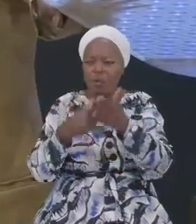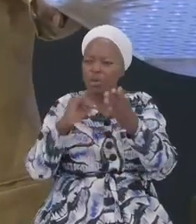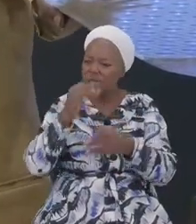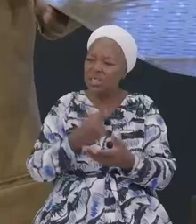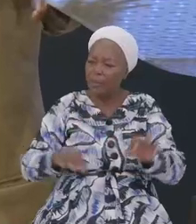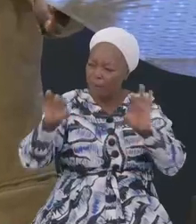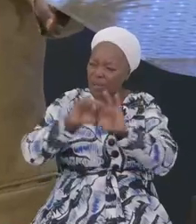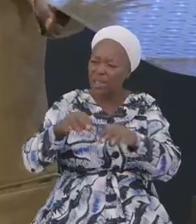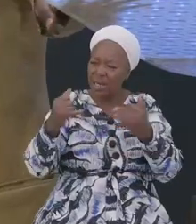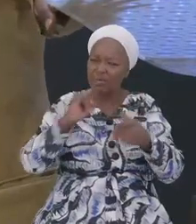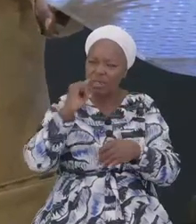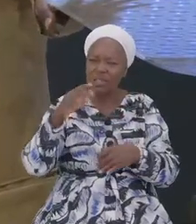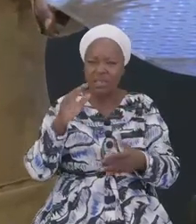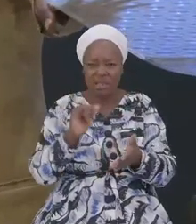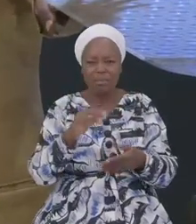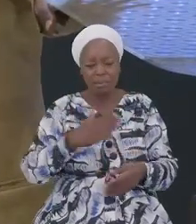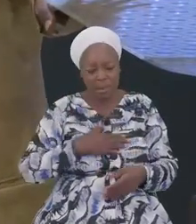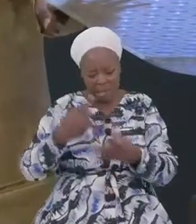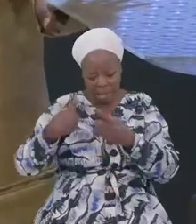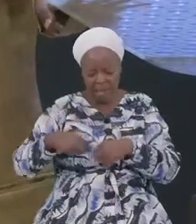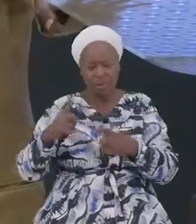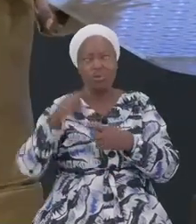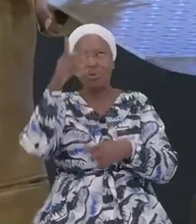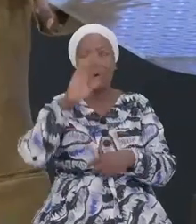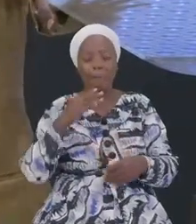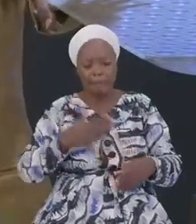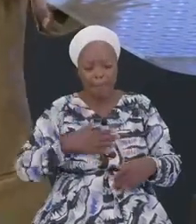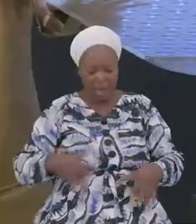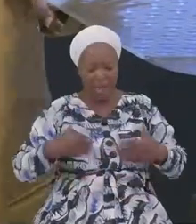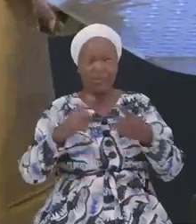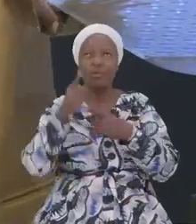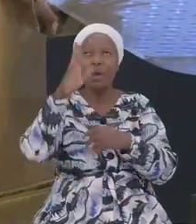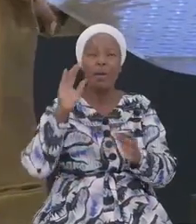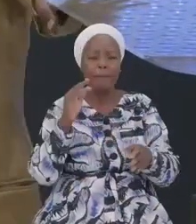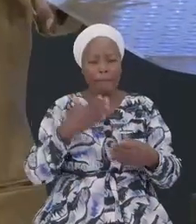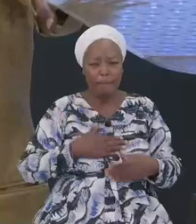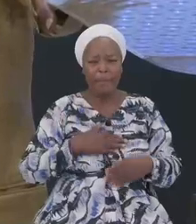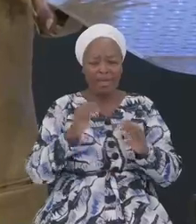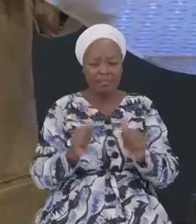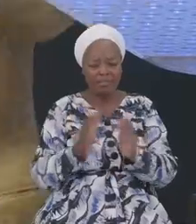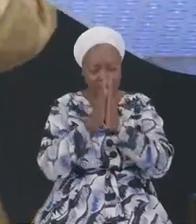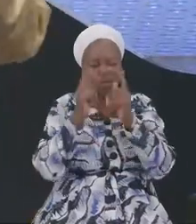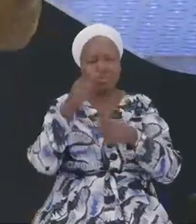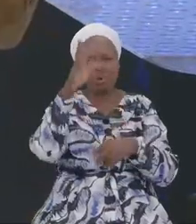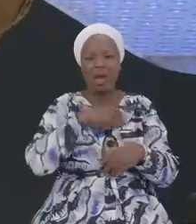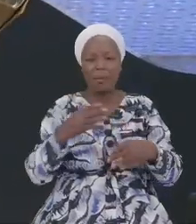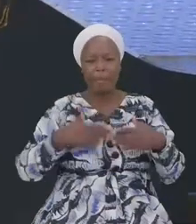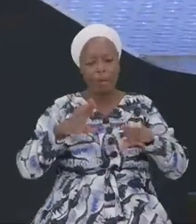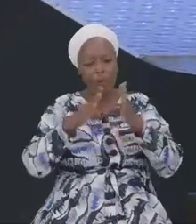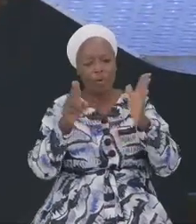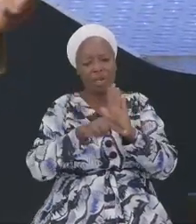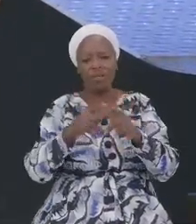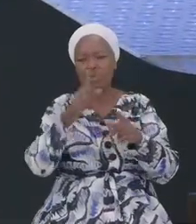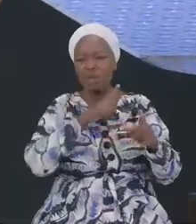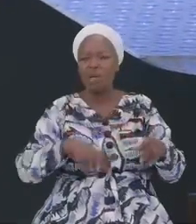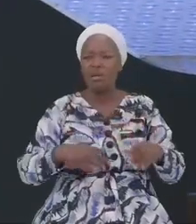mon cœur à Dieu, c'est ma vie à Dieu, c'est ma dévotion, mon dévouement à Dieu, ma transparence devant Dieu. Même si je fais moins d'activités,